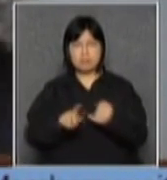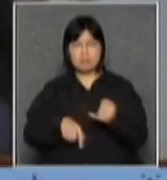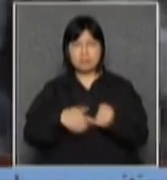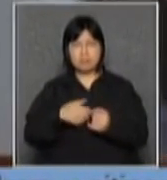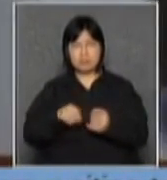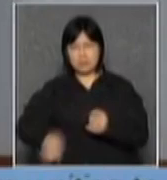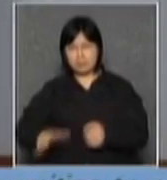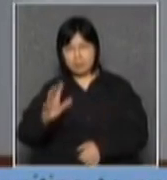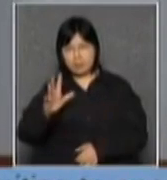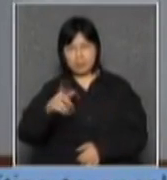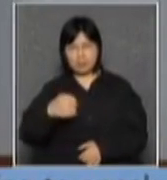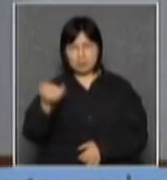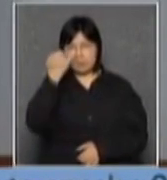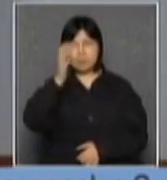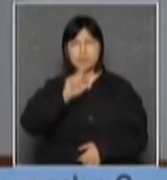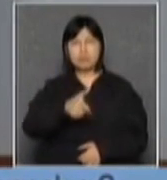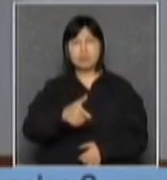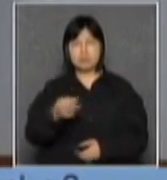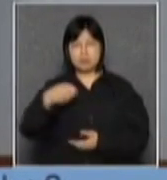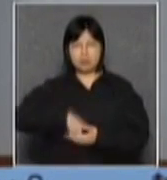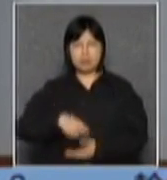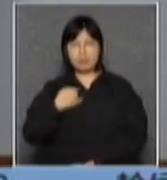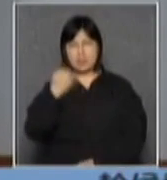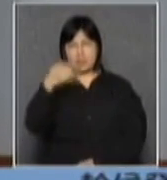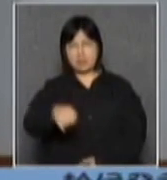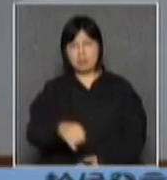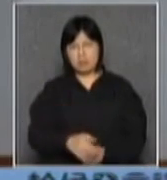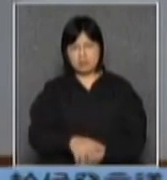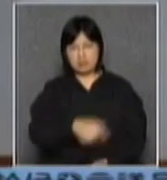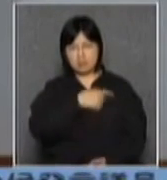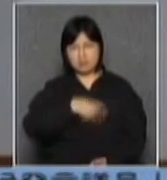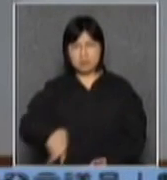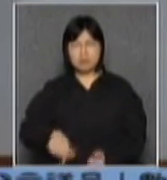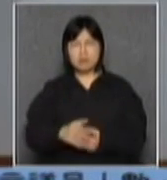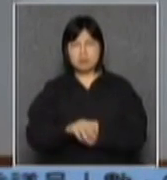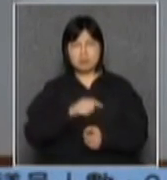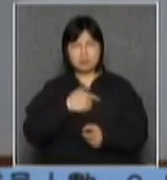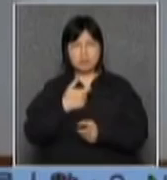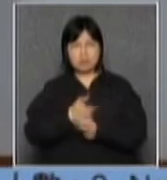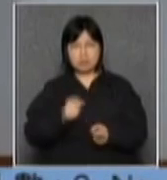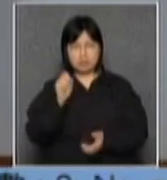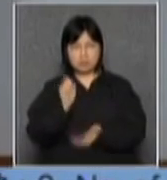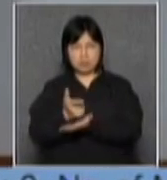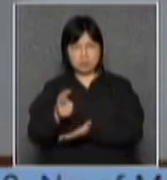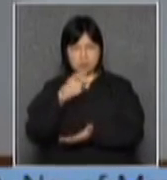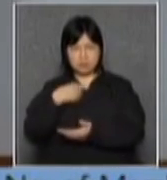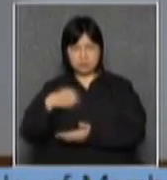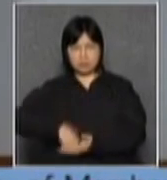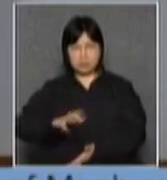人都唔會怪我噶，我代我度梗係唔得啦，議員咁貴人工就代多500蚊買飲多杯啤